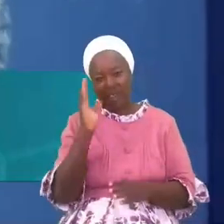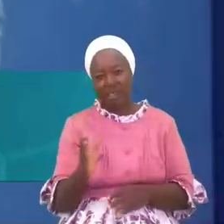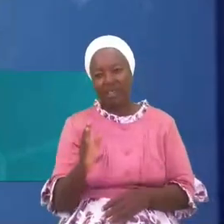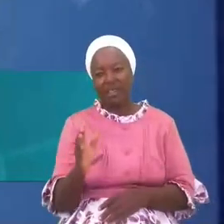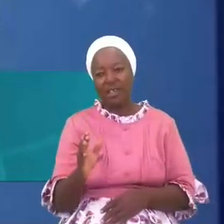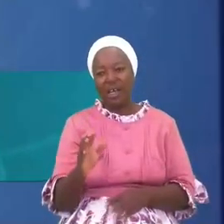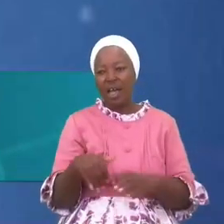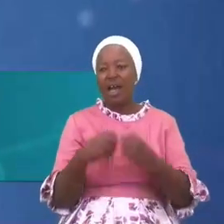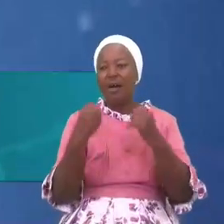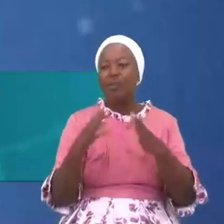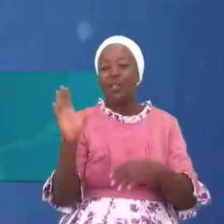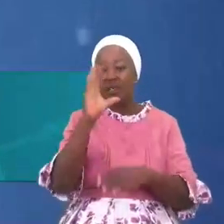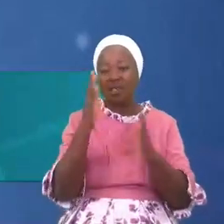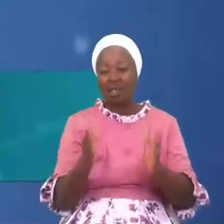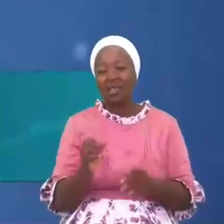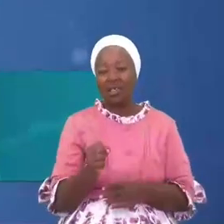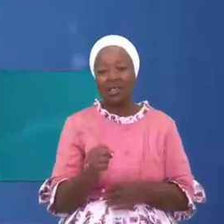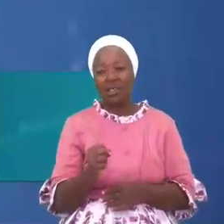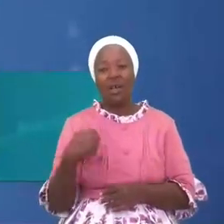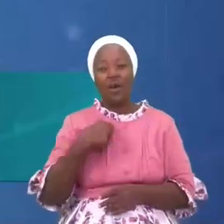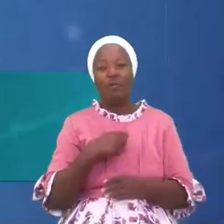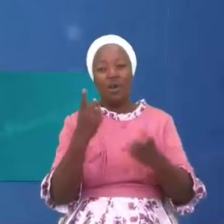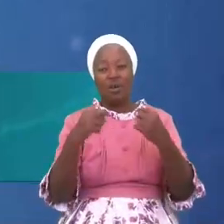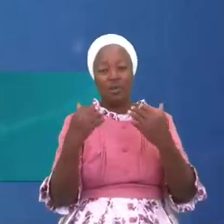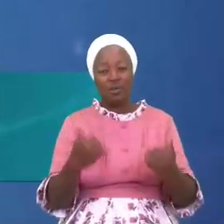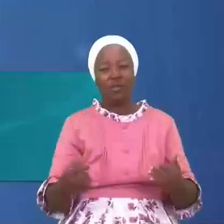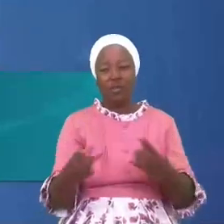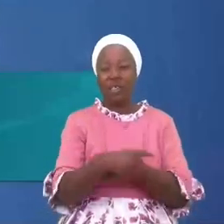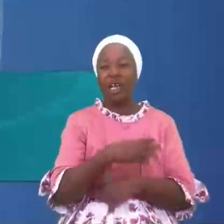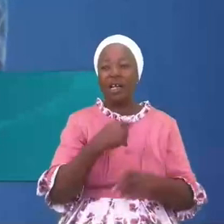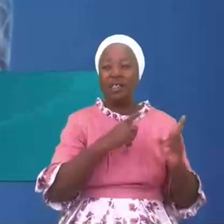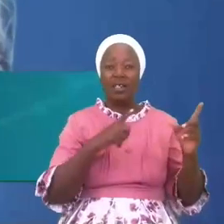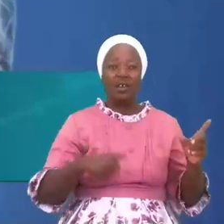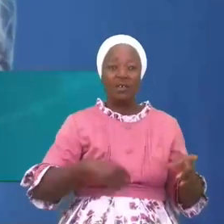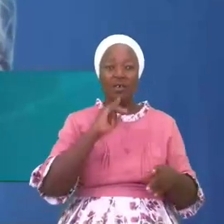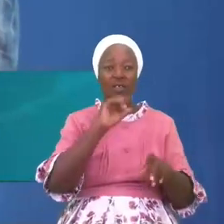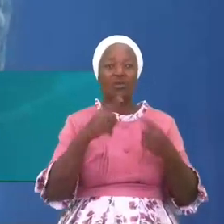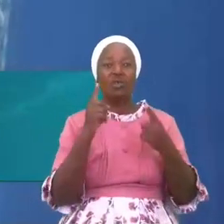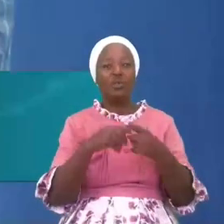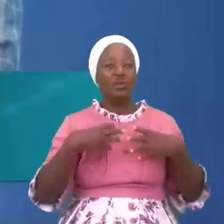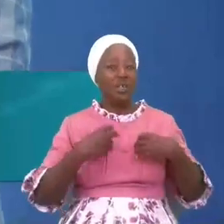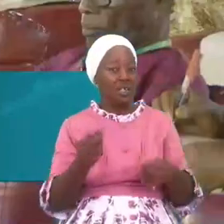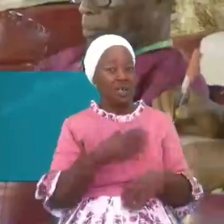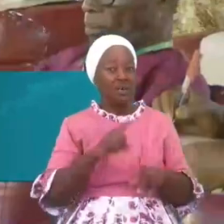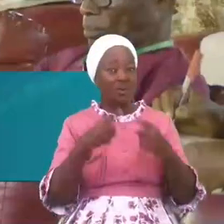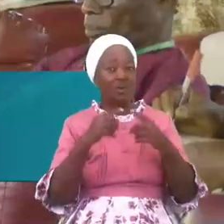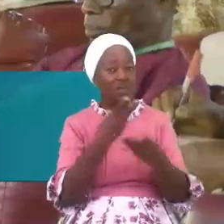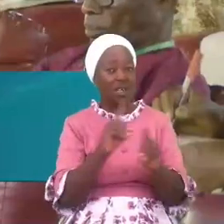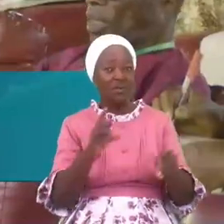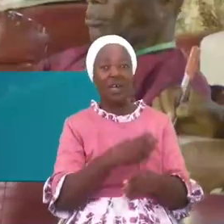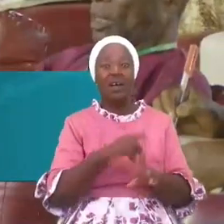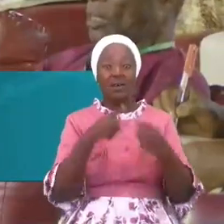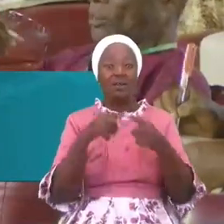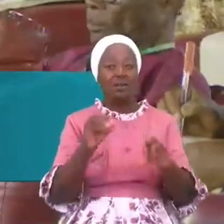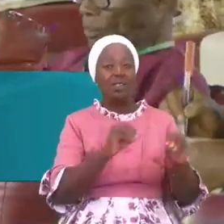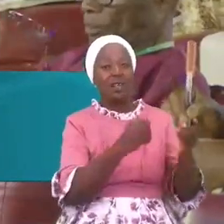Combien de chercheurs? Nous sommes venus aujourd'hui et le Seigneur va guérir, va délivrer. Il